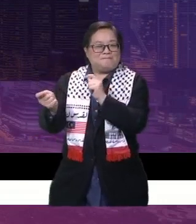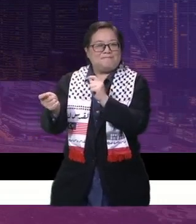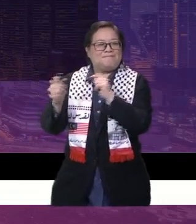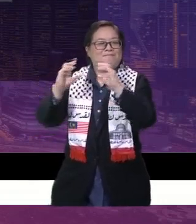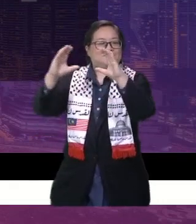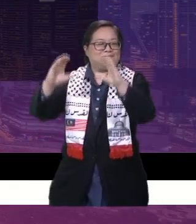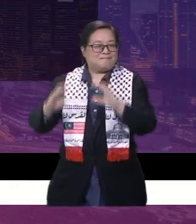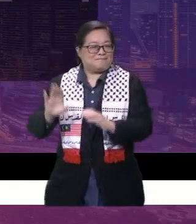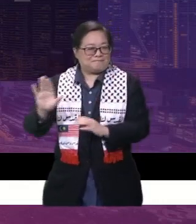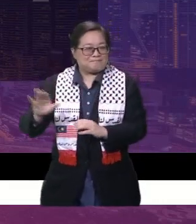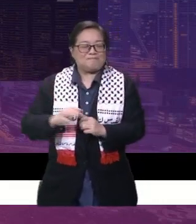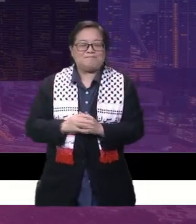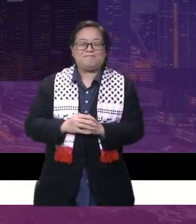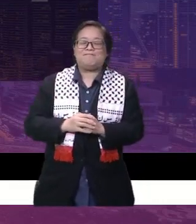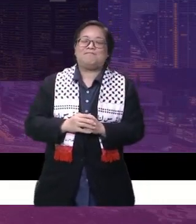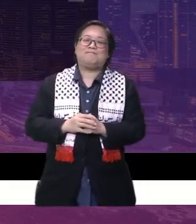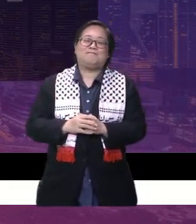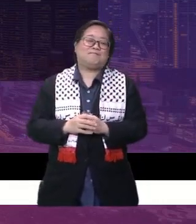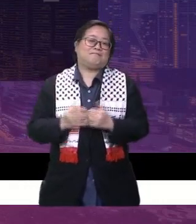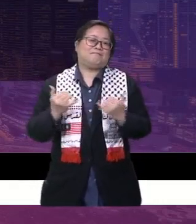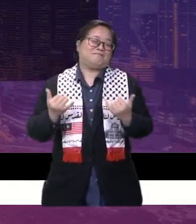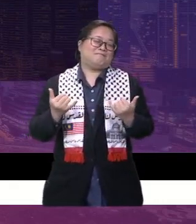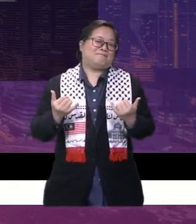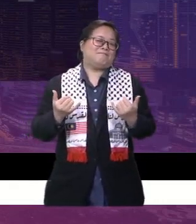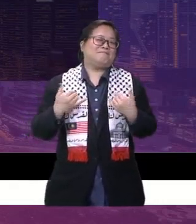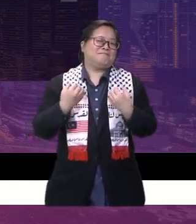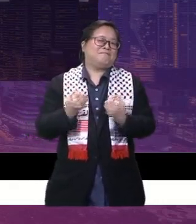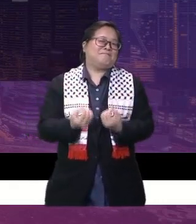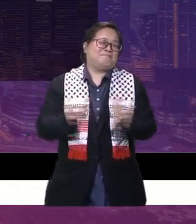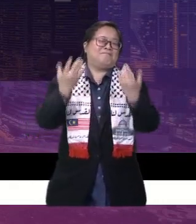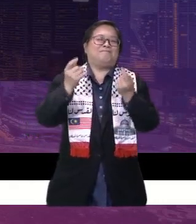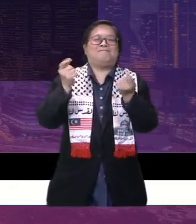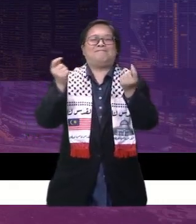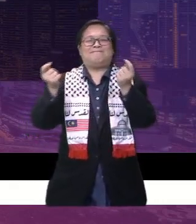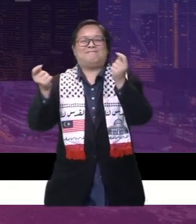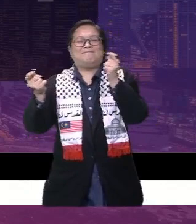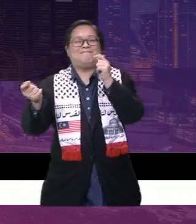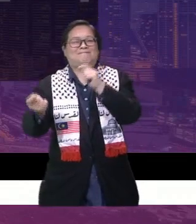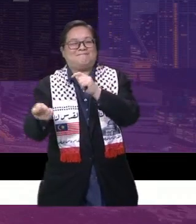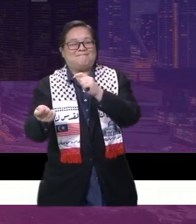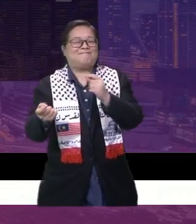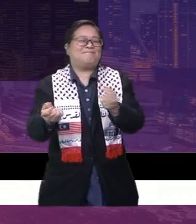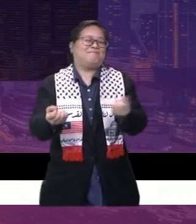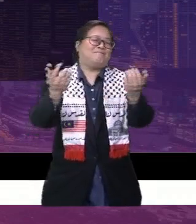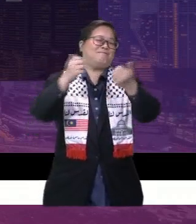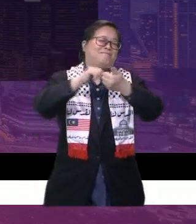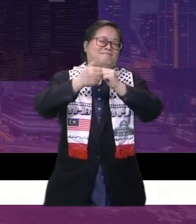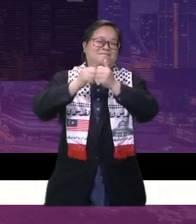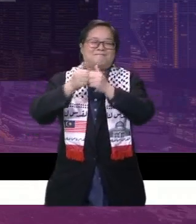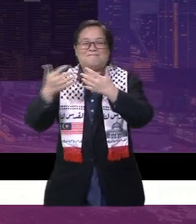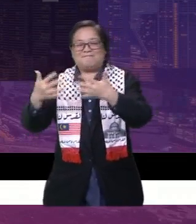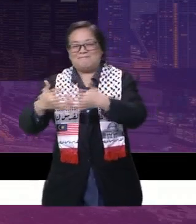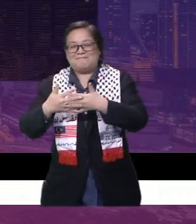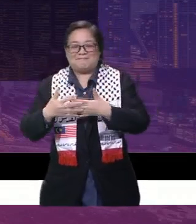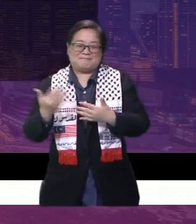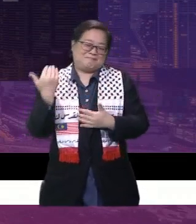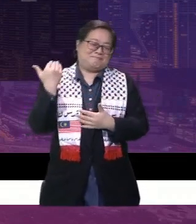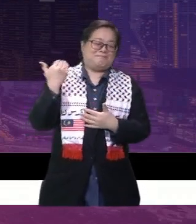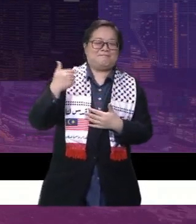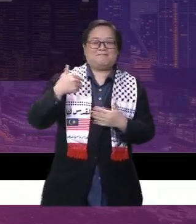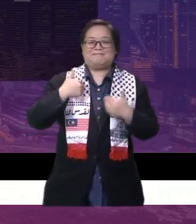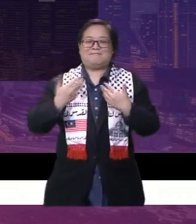pendekatan beliau sebab sekarang ada banyak benda telah berubah ada banyak masalah di Amerika Syarikat Baru ni